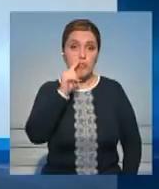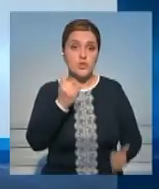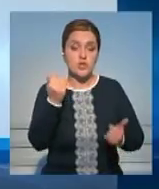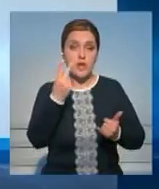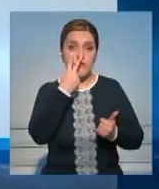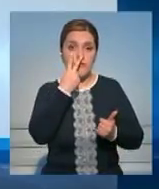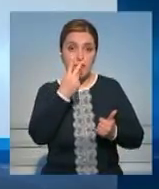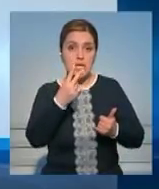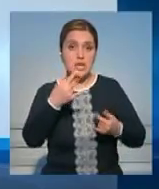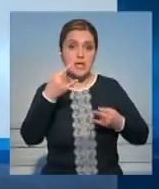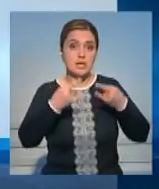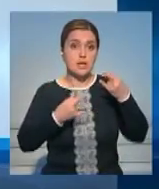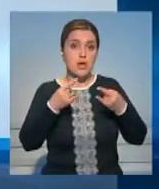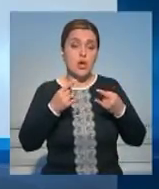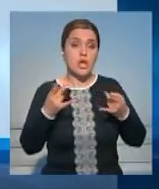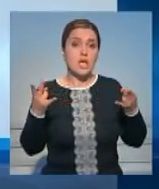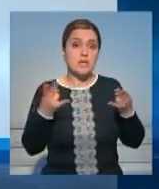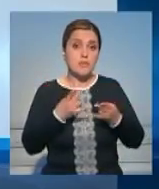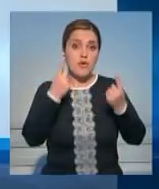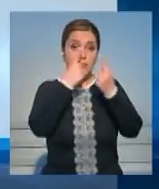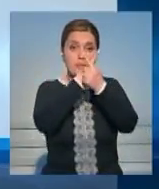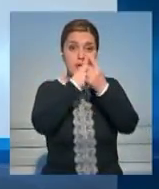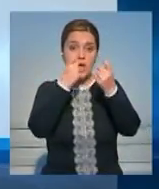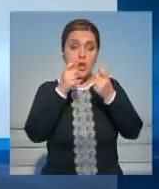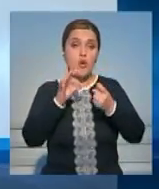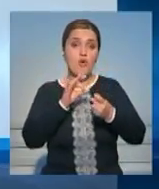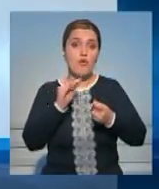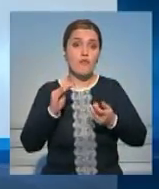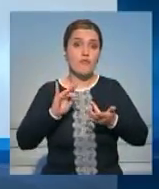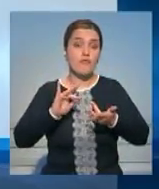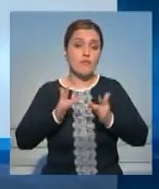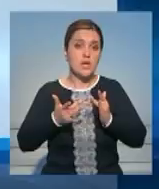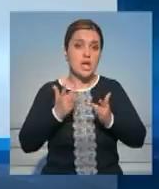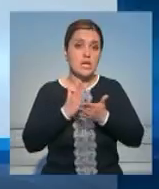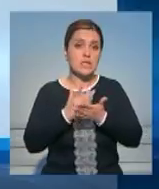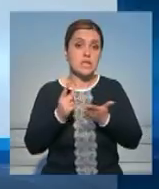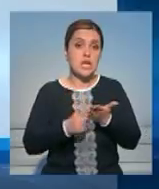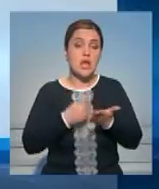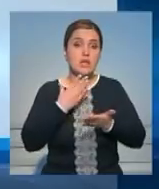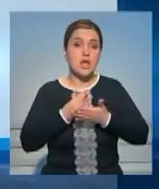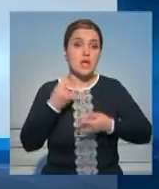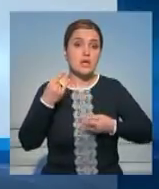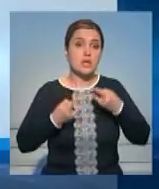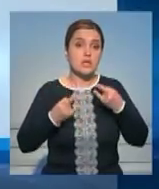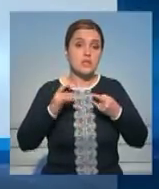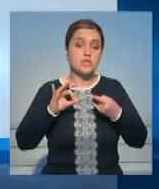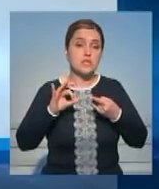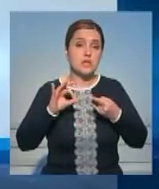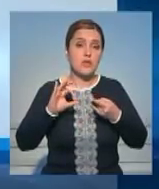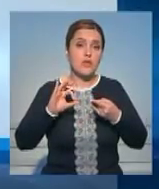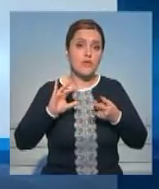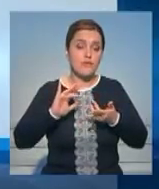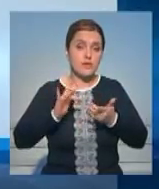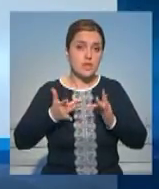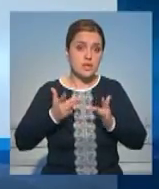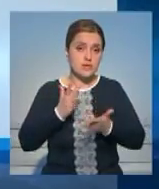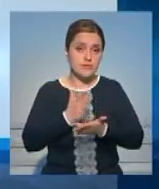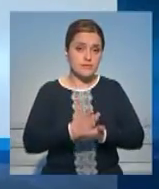видите на своих экранах. Также вся необходимая информация размещена на официальном сайте и страницах нашего канала в социальных сетях.